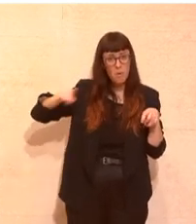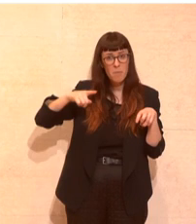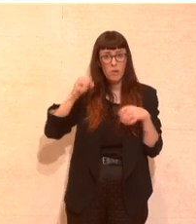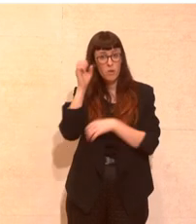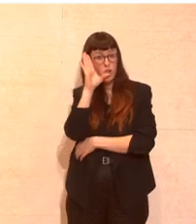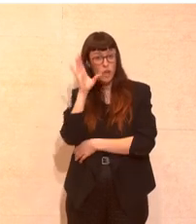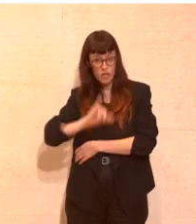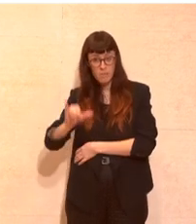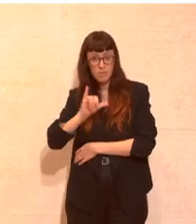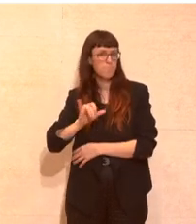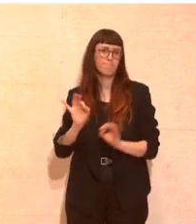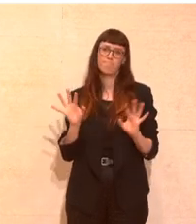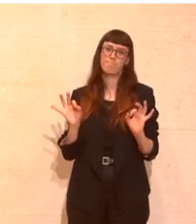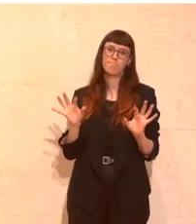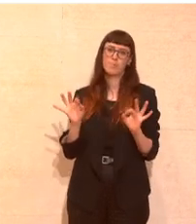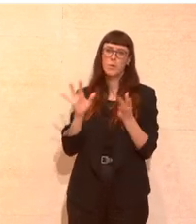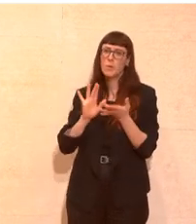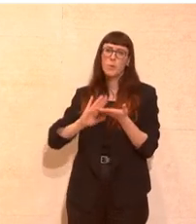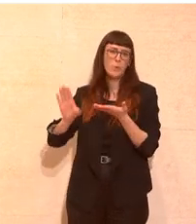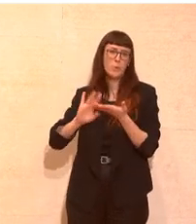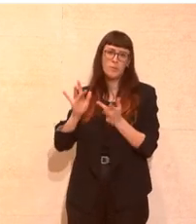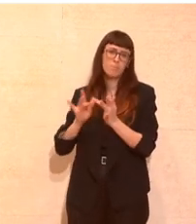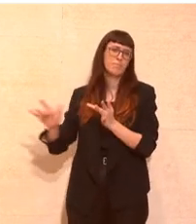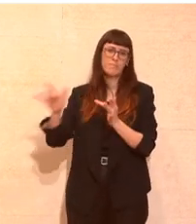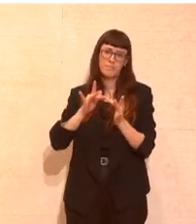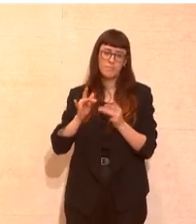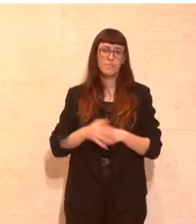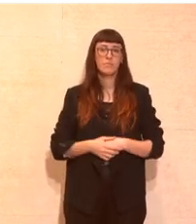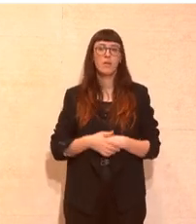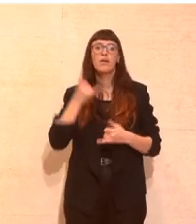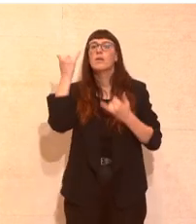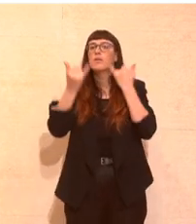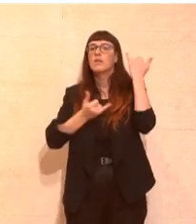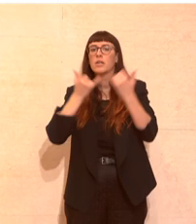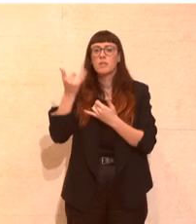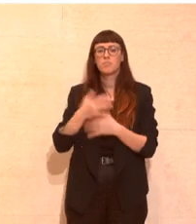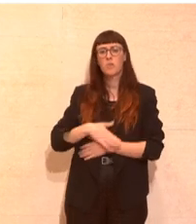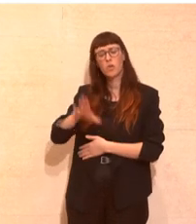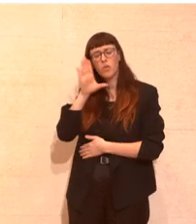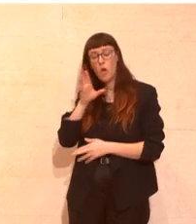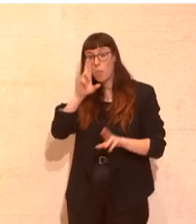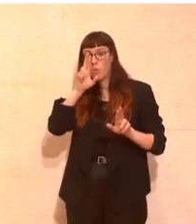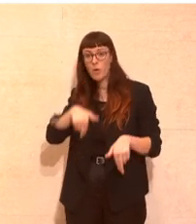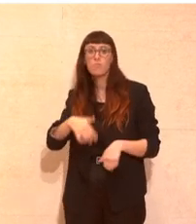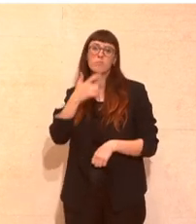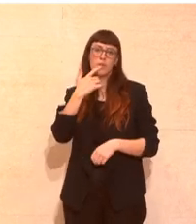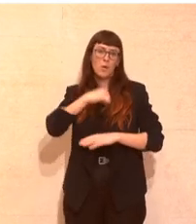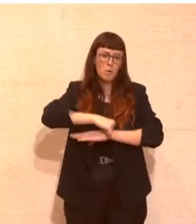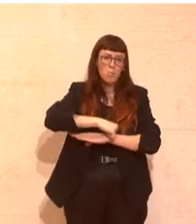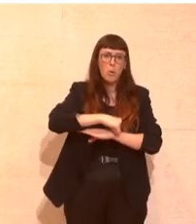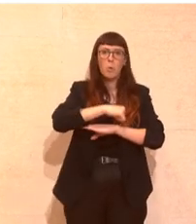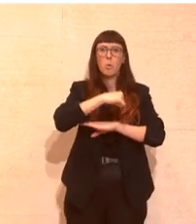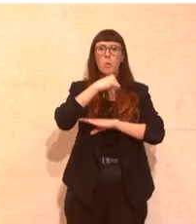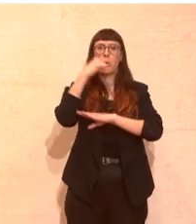Et effectivement, si ce comportement ne servait à rien, il aurait été supprimé dans l'évolution des espèces, et pourtant il est bien présent.